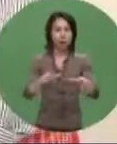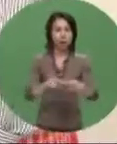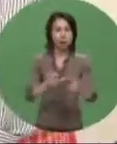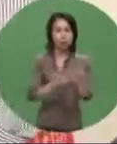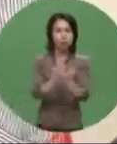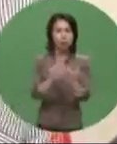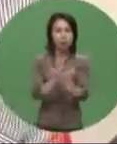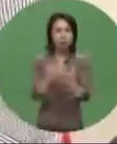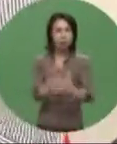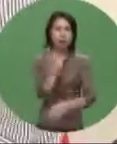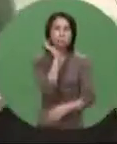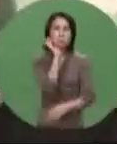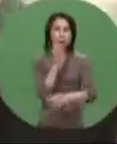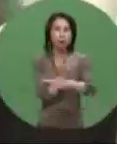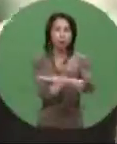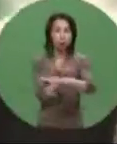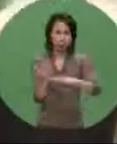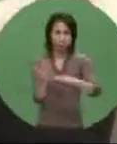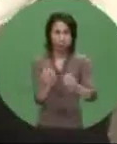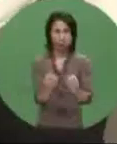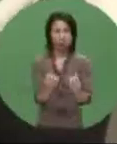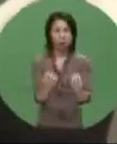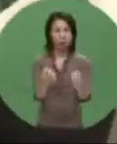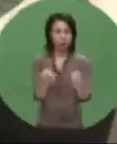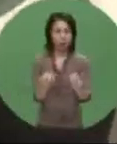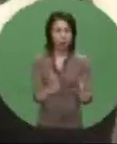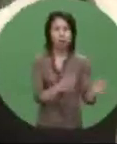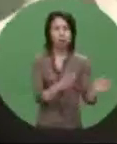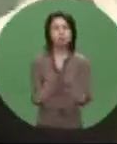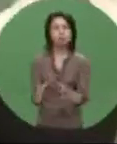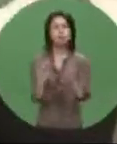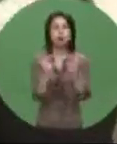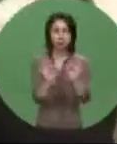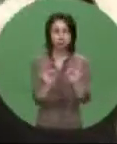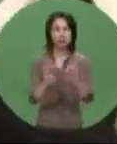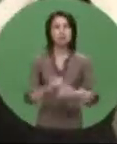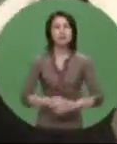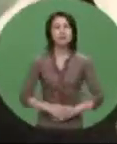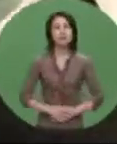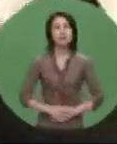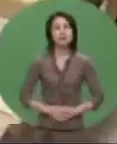緑色になり泡立ってくると染める準備が完了です。